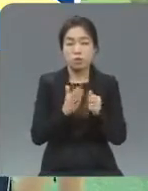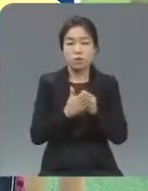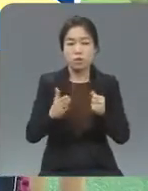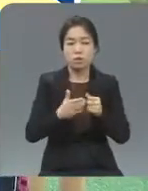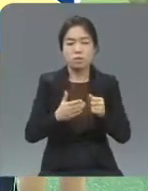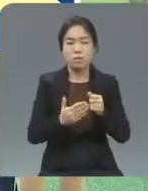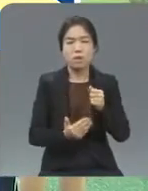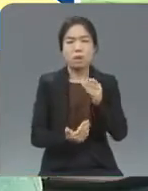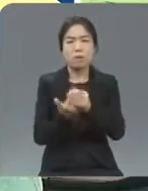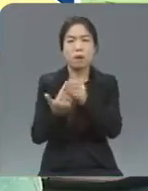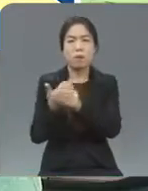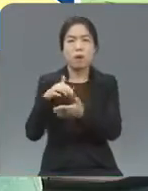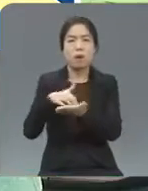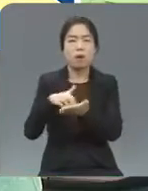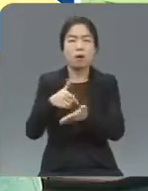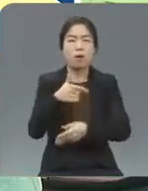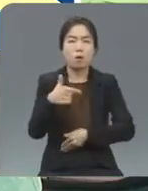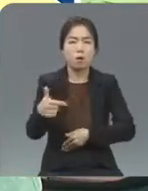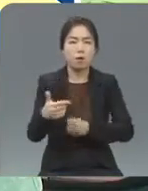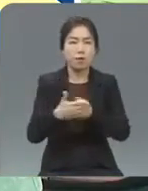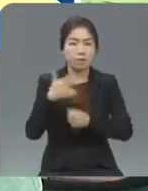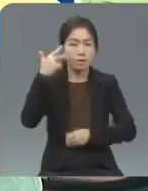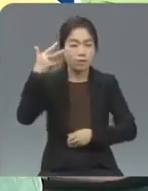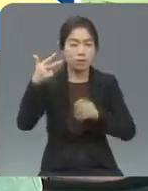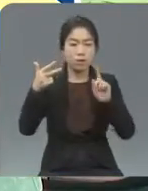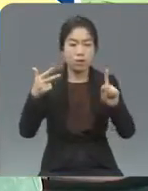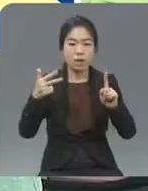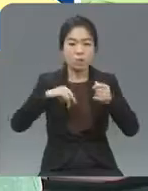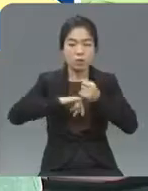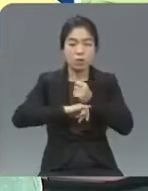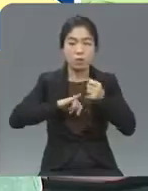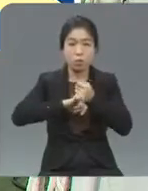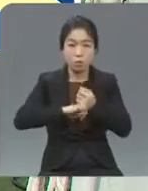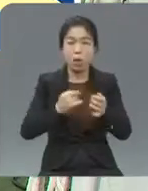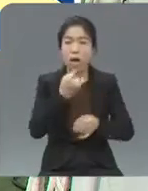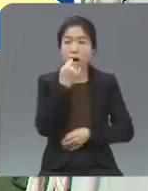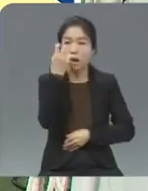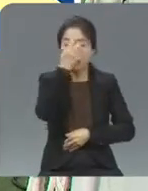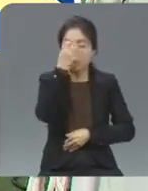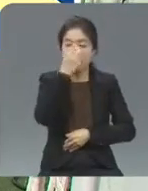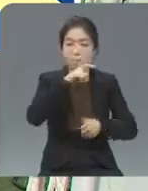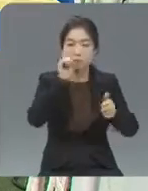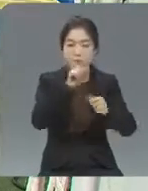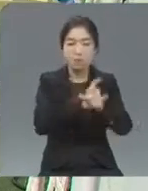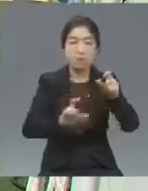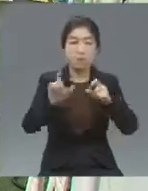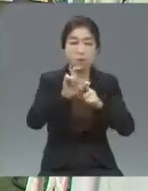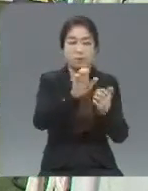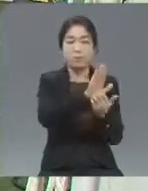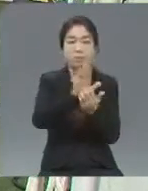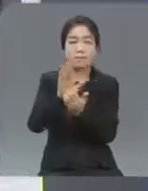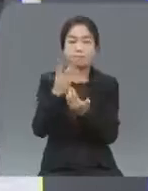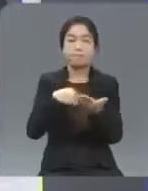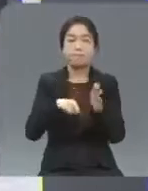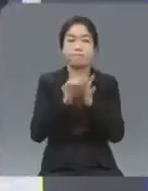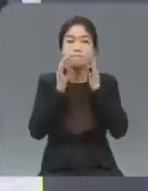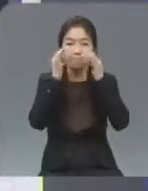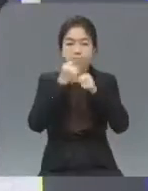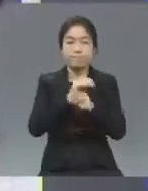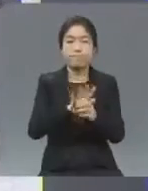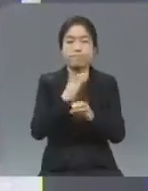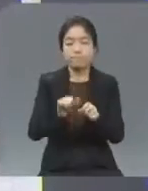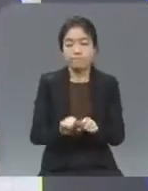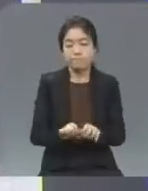규모가 굉장히 큽니다. 이제 일주일에 한 번씩 검사를 저희가 실시해서 확진자가 추가로 발생되지 않도록.